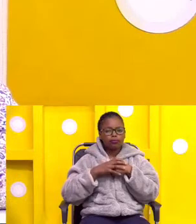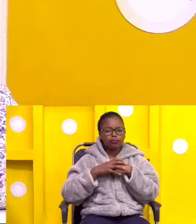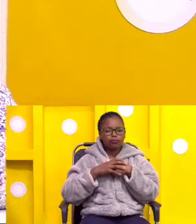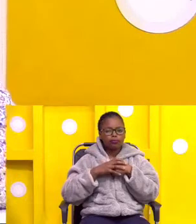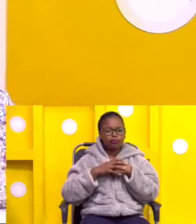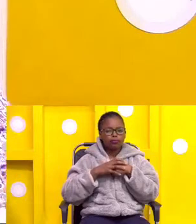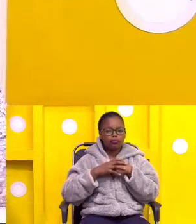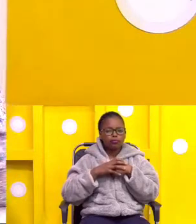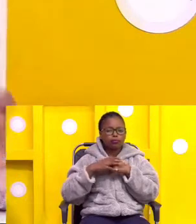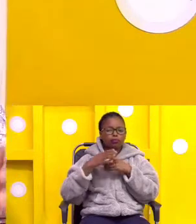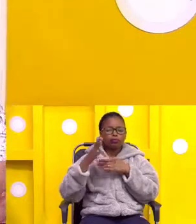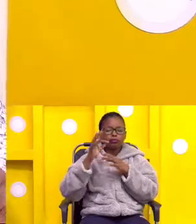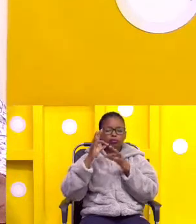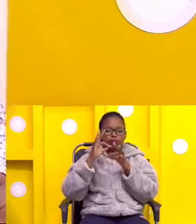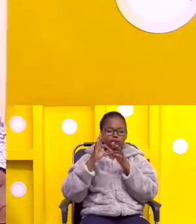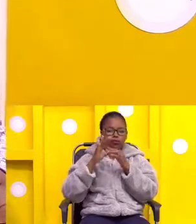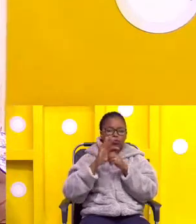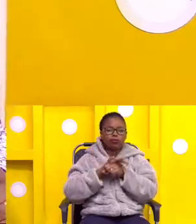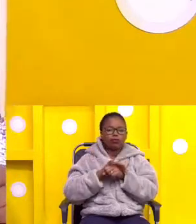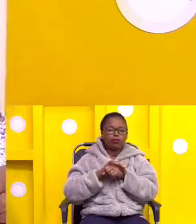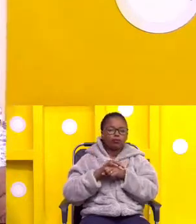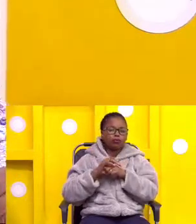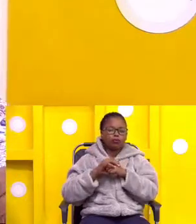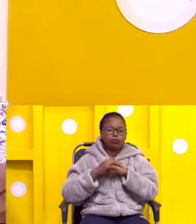Gai witu ni mwihokeku.